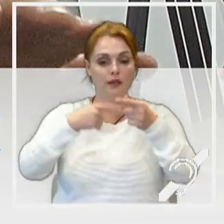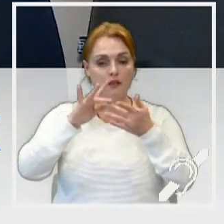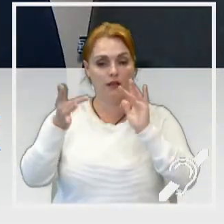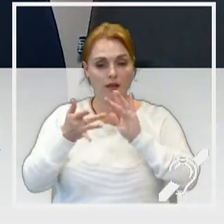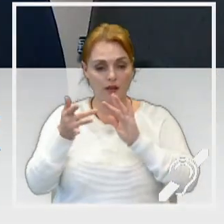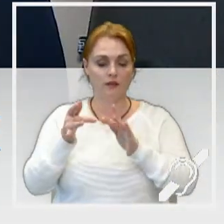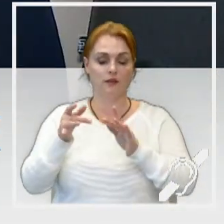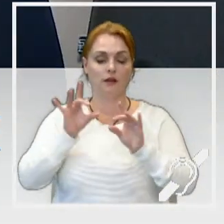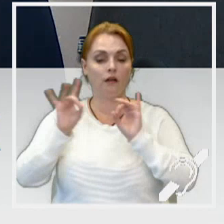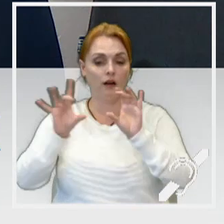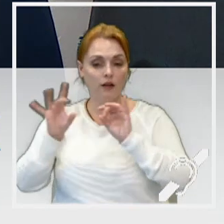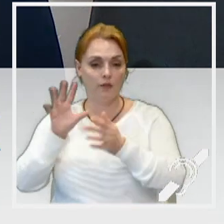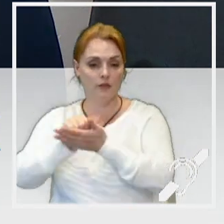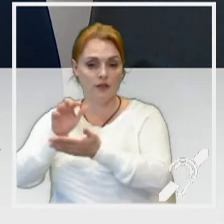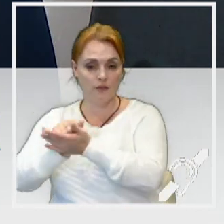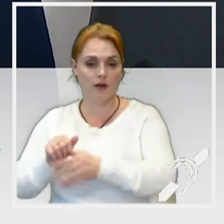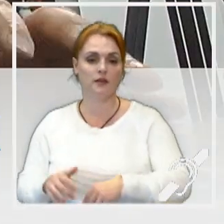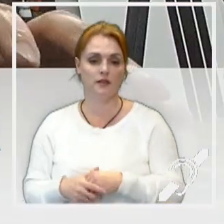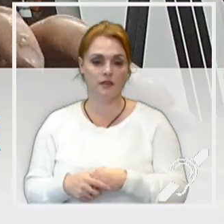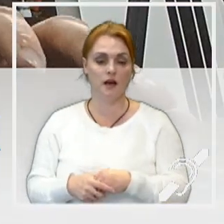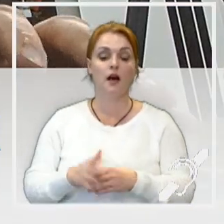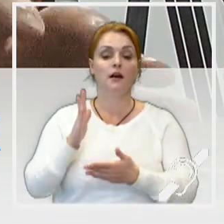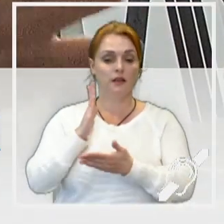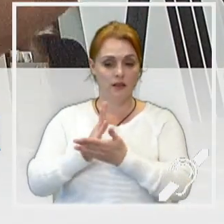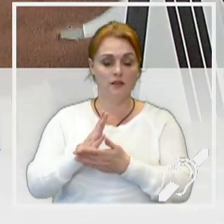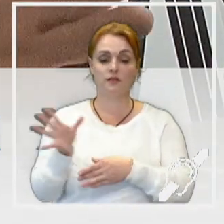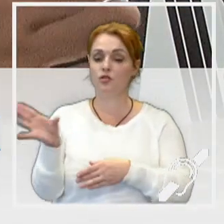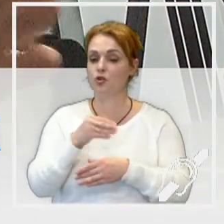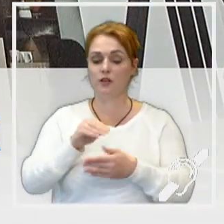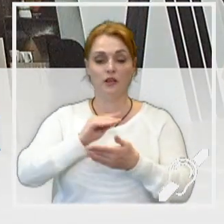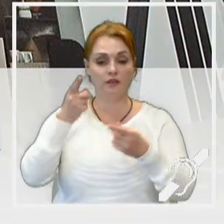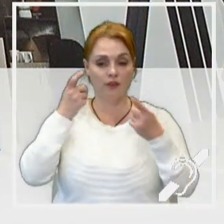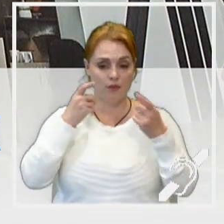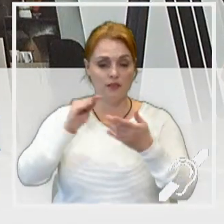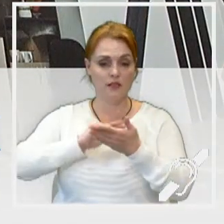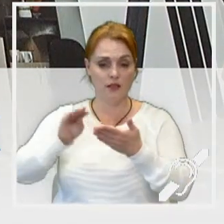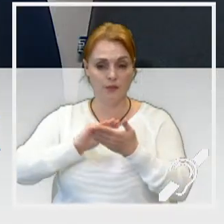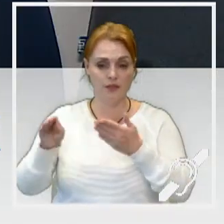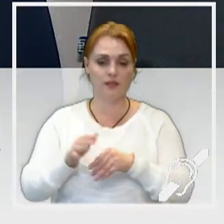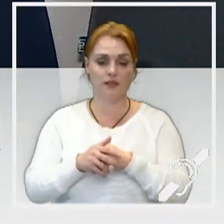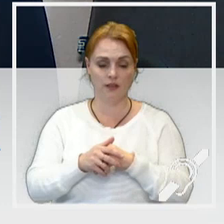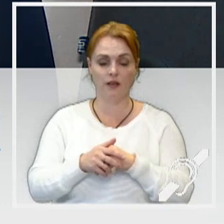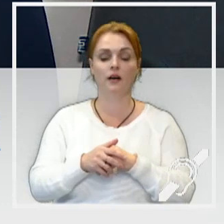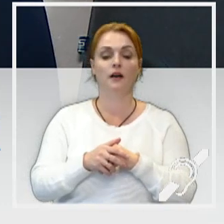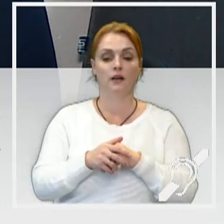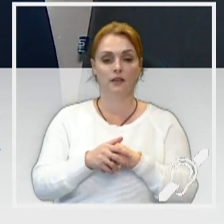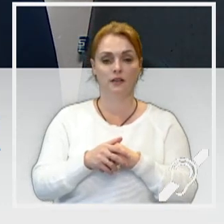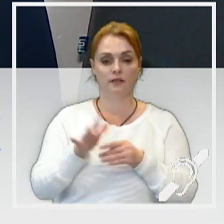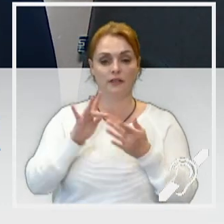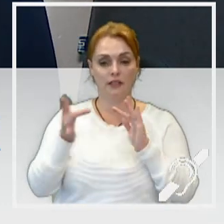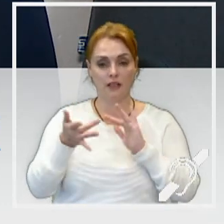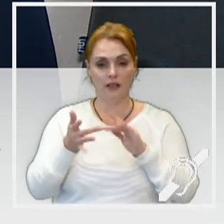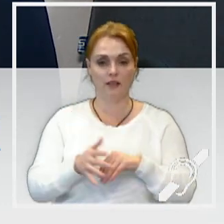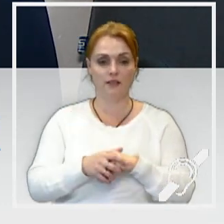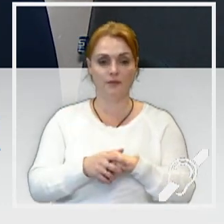tuturor. Cifrele se regăsesc pe paginile oficiale ale candidaților în biblioteca de reclame. În